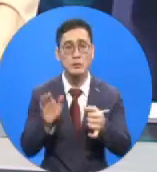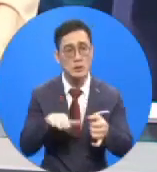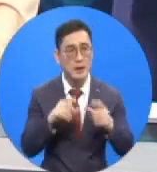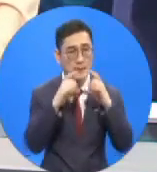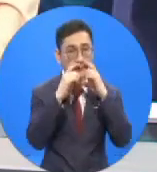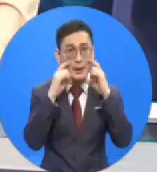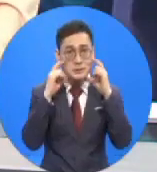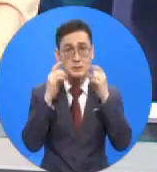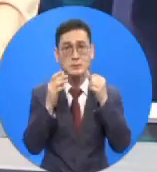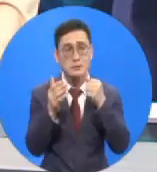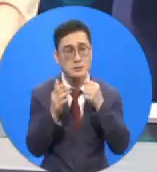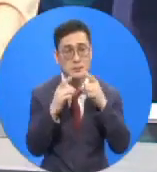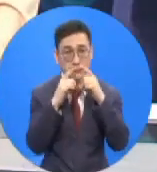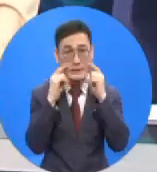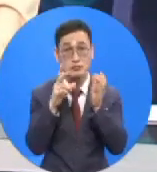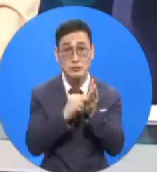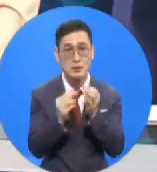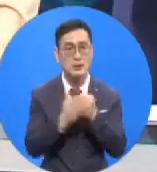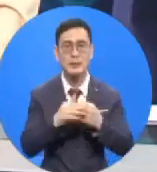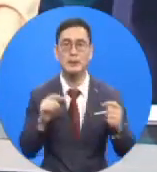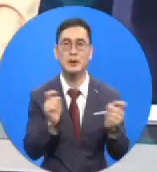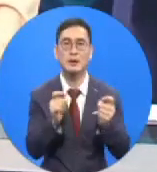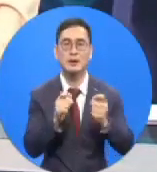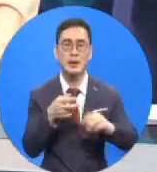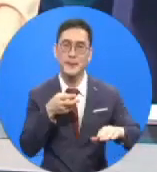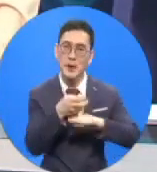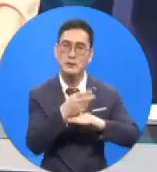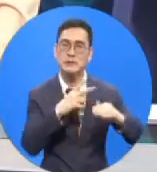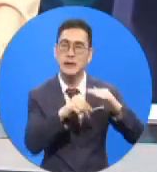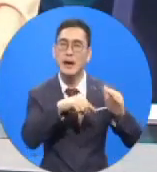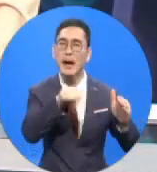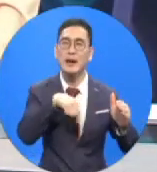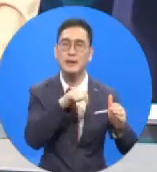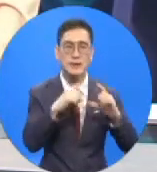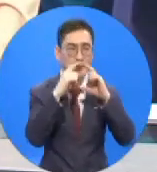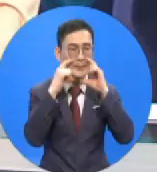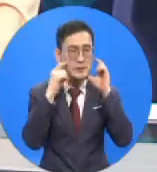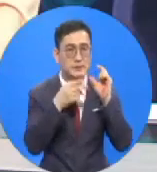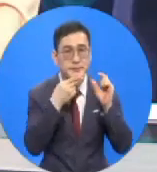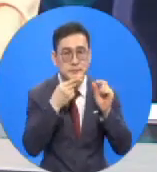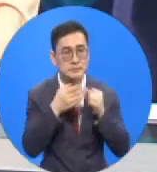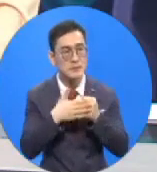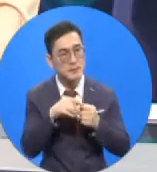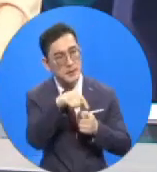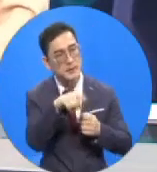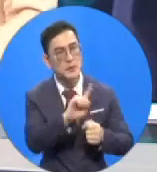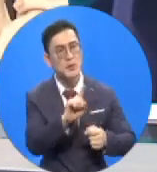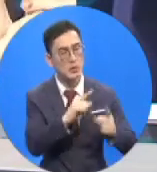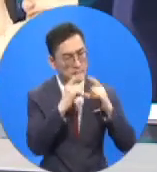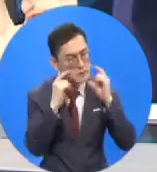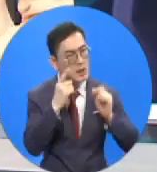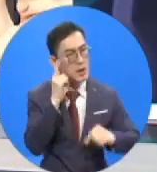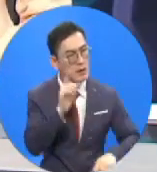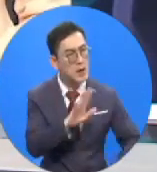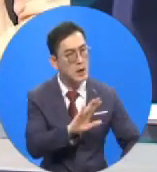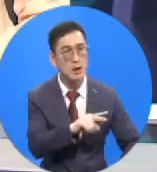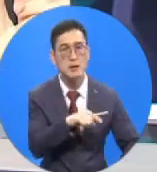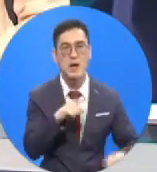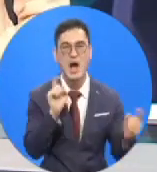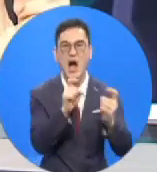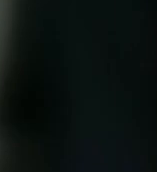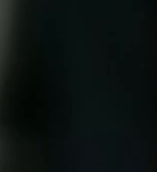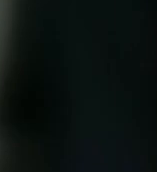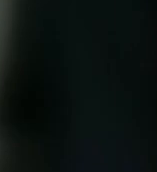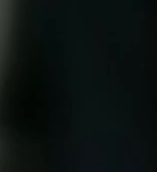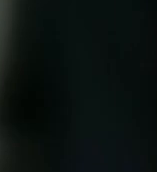이어지고 있습니다 특히 대중교통에서 빈번하게 일어나고 있는데 이틀 전 지하철 3 섞어 닐 영상으로 만나보시죠